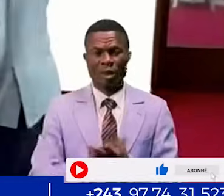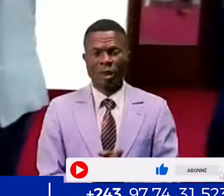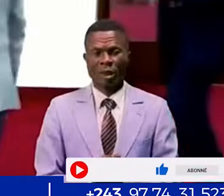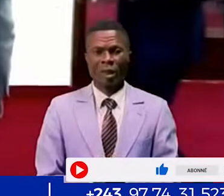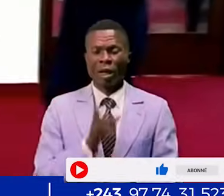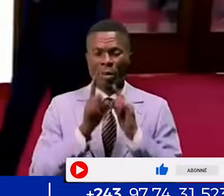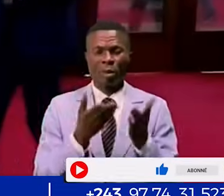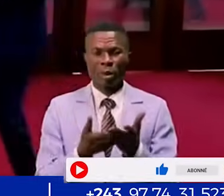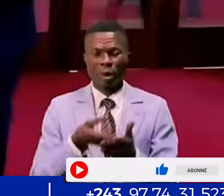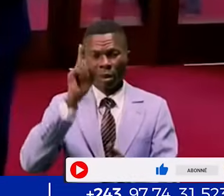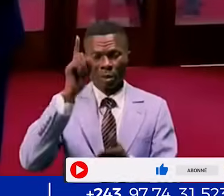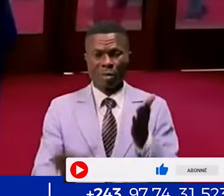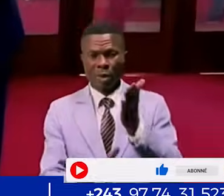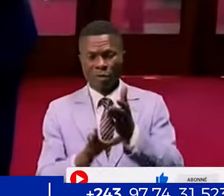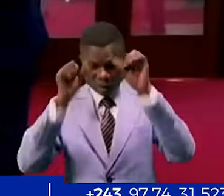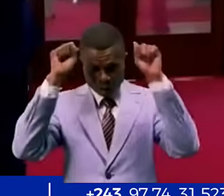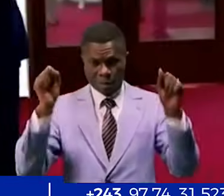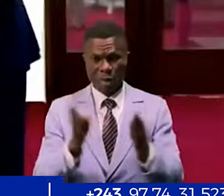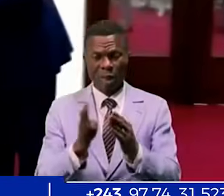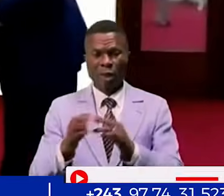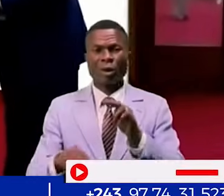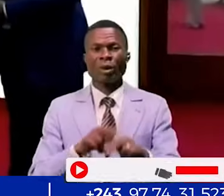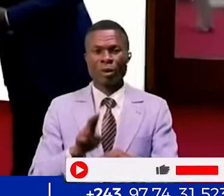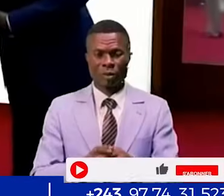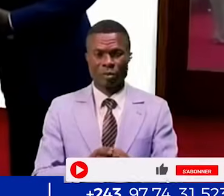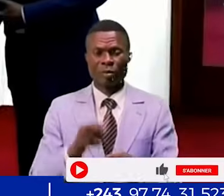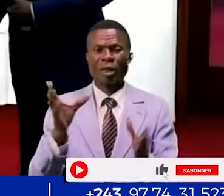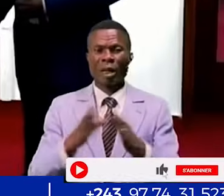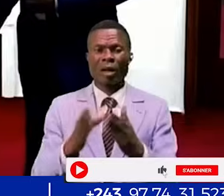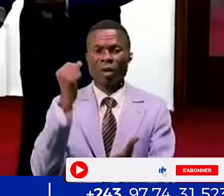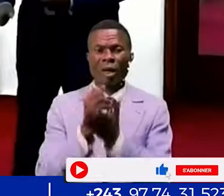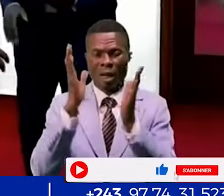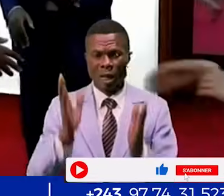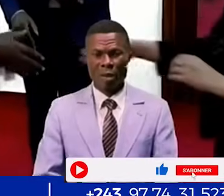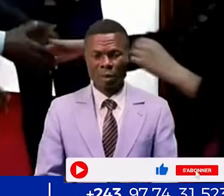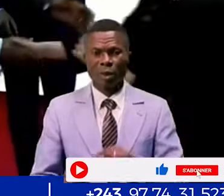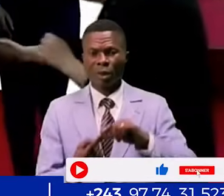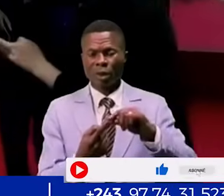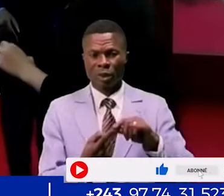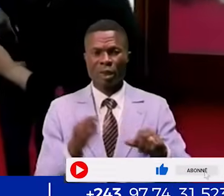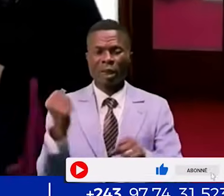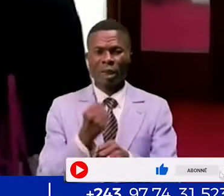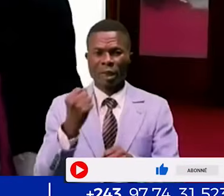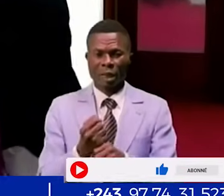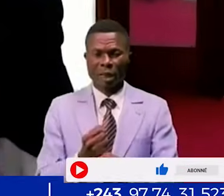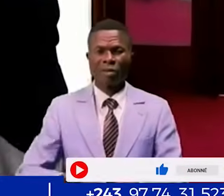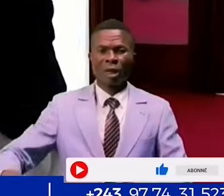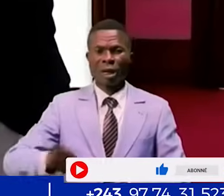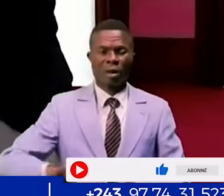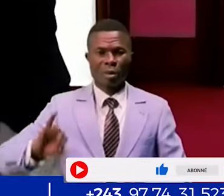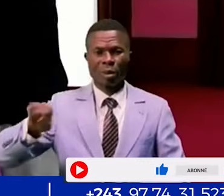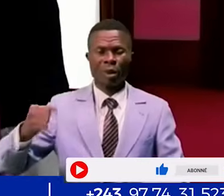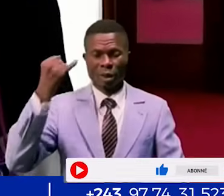cœur des échanges du premier vice-président de la Chambre basse du Parlement et l'ambassadeur extraordinaire et plénipotentiaire de la